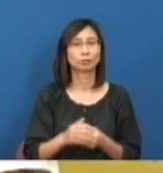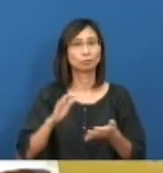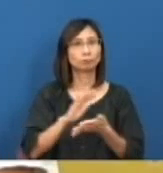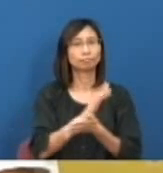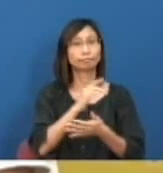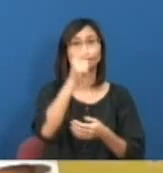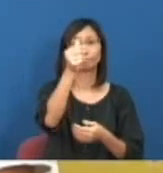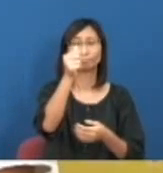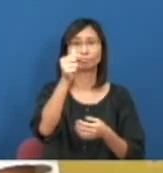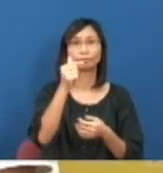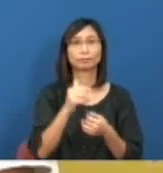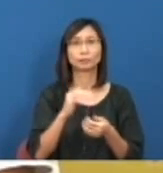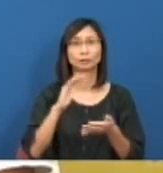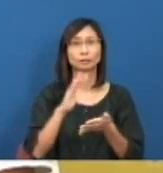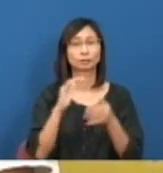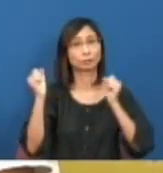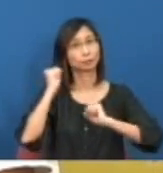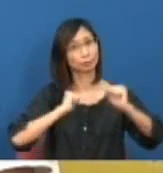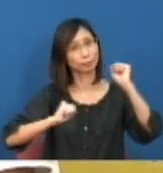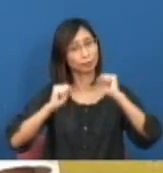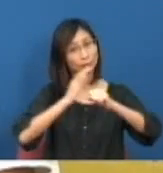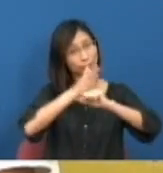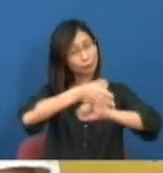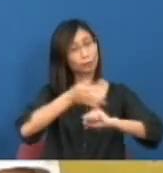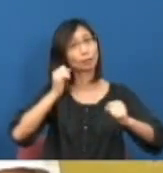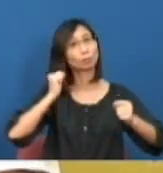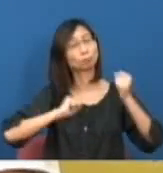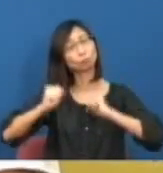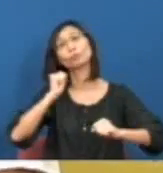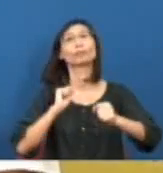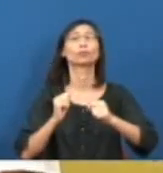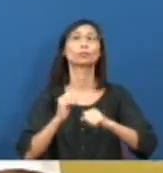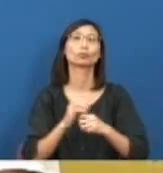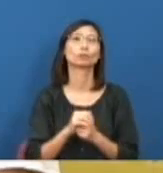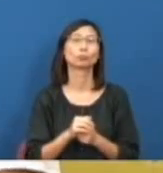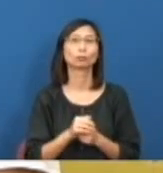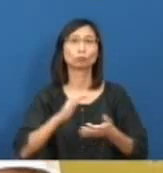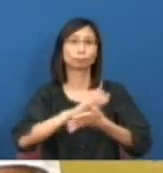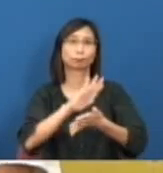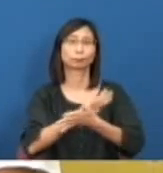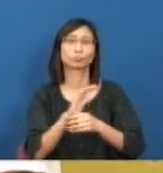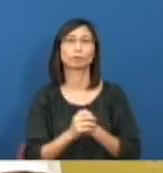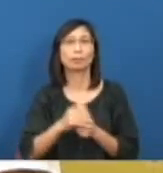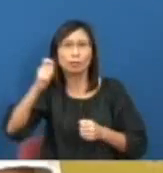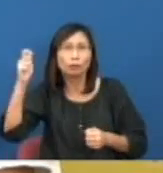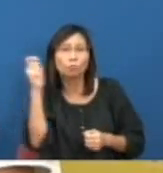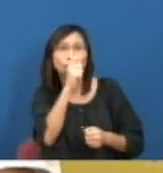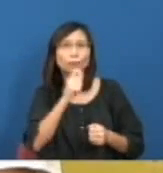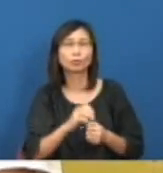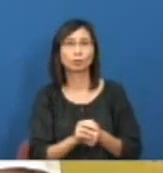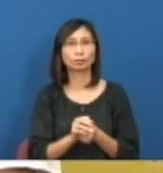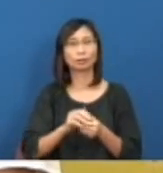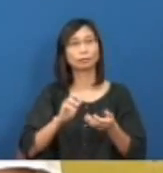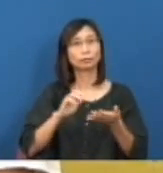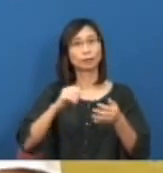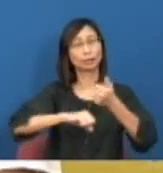嘅社會運動嘅領袖嘅經驗，其實佢已經迅速咁政治化，已經係基本法草委